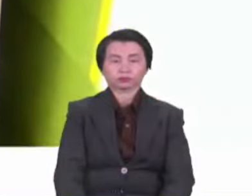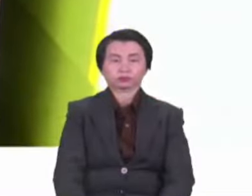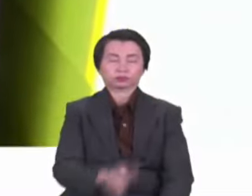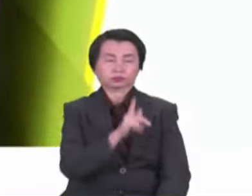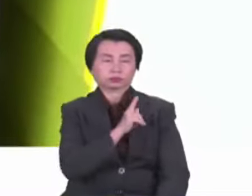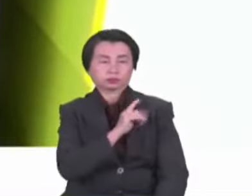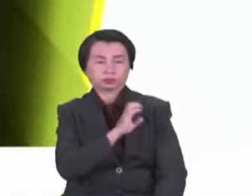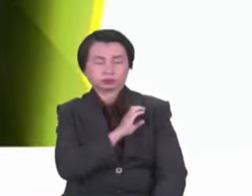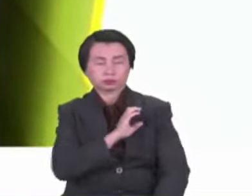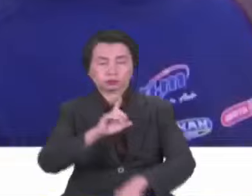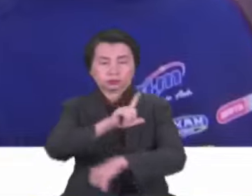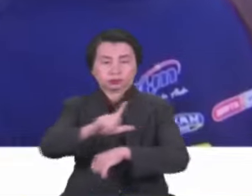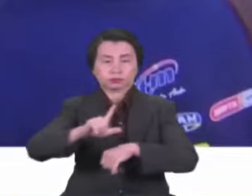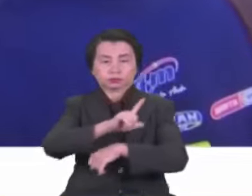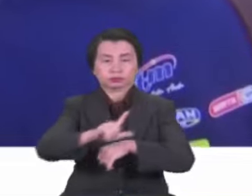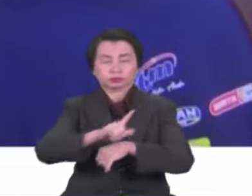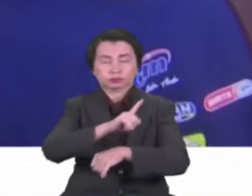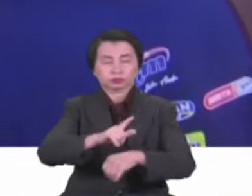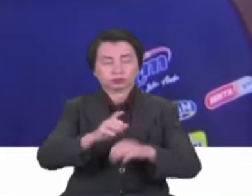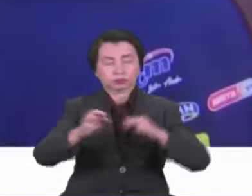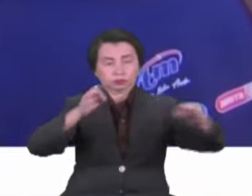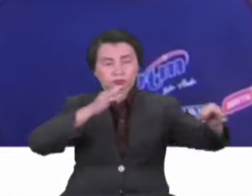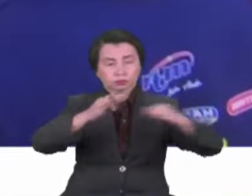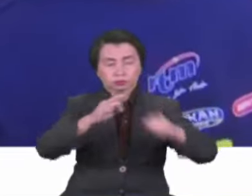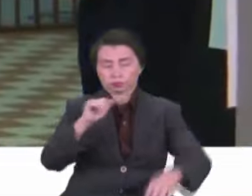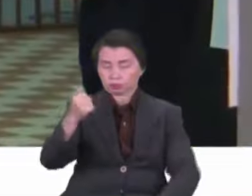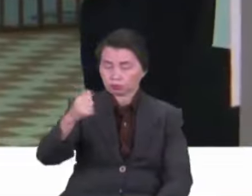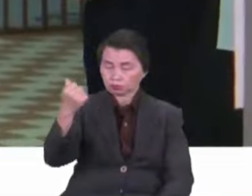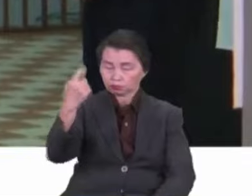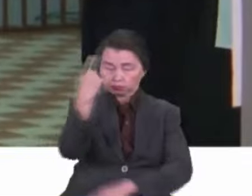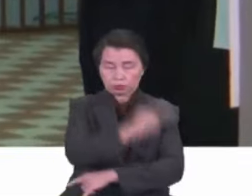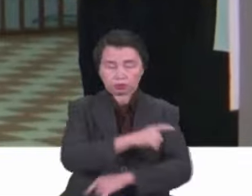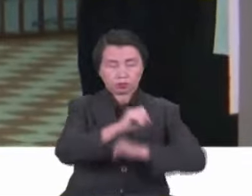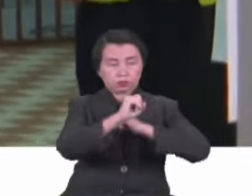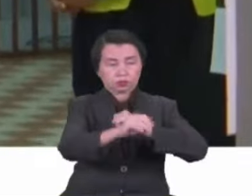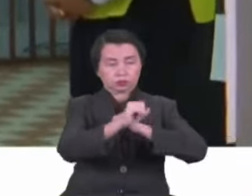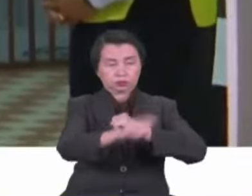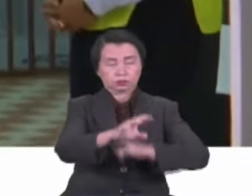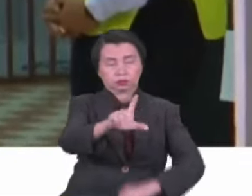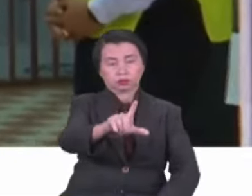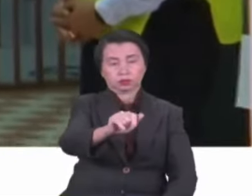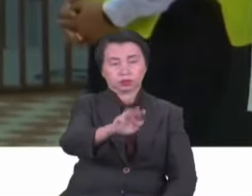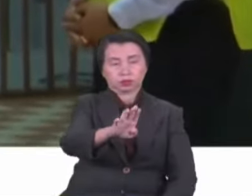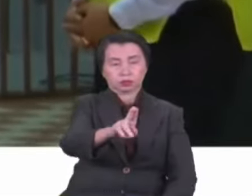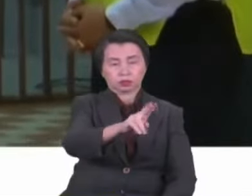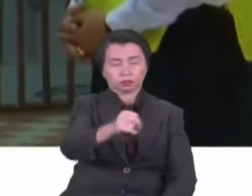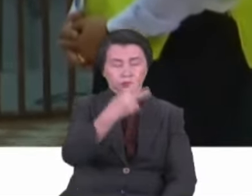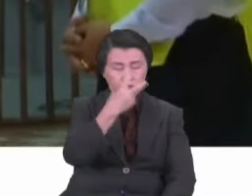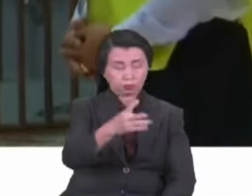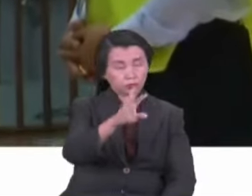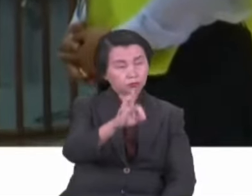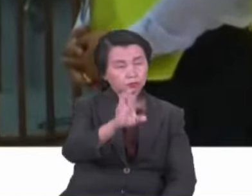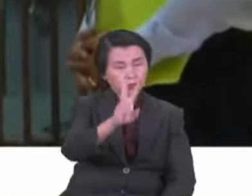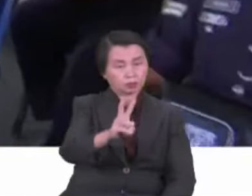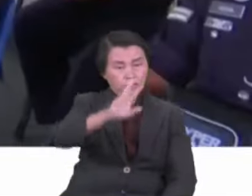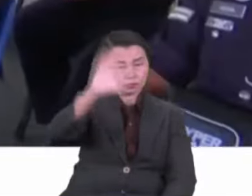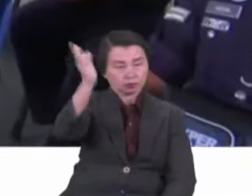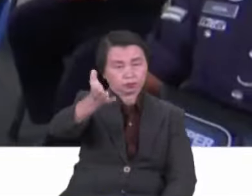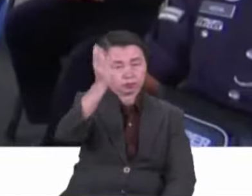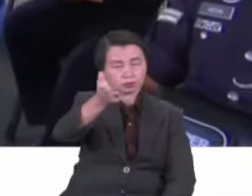Ketua Polis Daerah Labuan, Superintendent Ahmad Jawila menjelaskan 10 hari kempen PRU di Labuan menyaksikan 96 permit